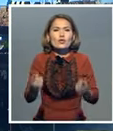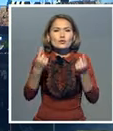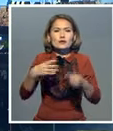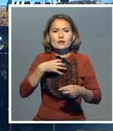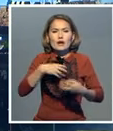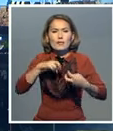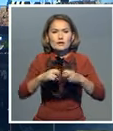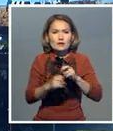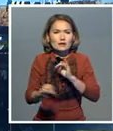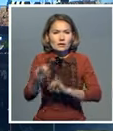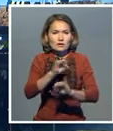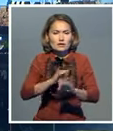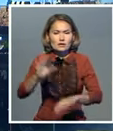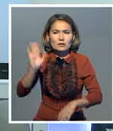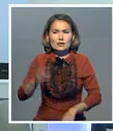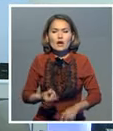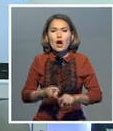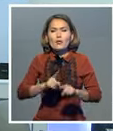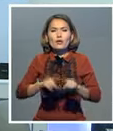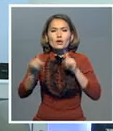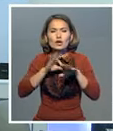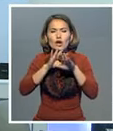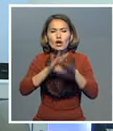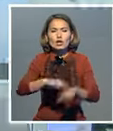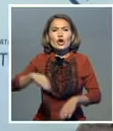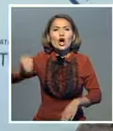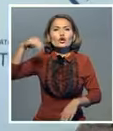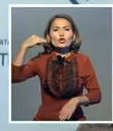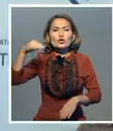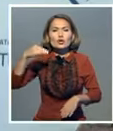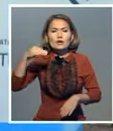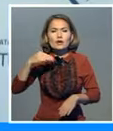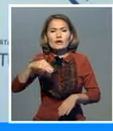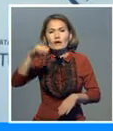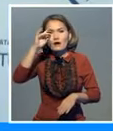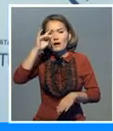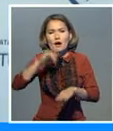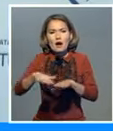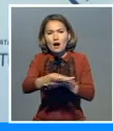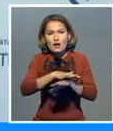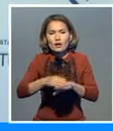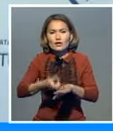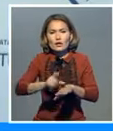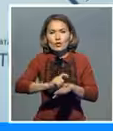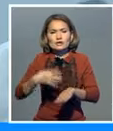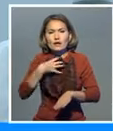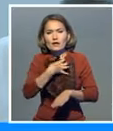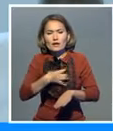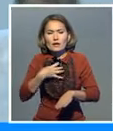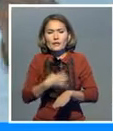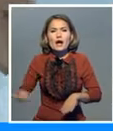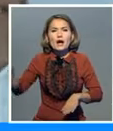талқылап зерттеулермен бөлісті. Бұл конгрестің түркі әлемі үшін маңызы зор, өйткені дәл осы жиында мамандар дүниежүзіндегі түркі